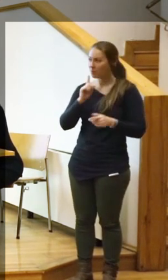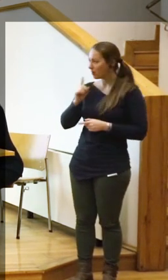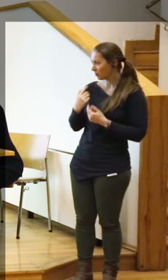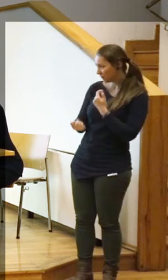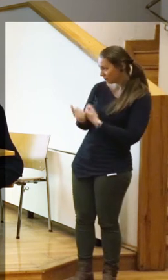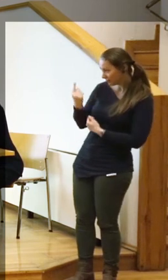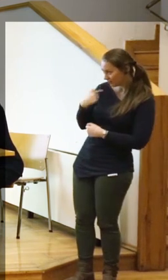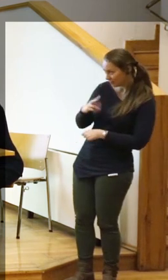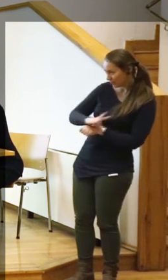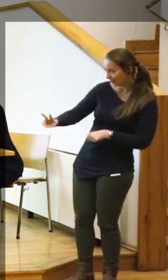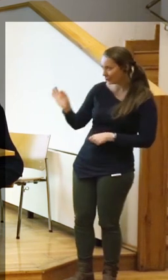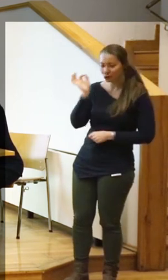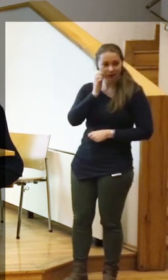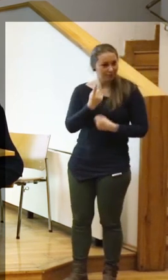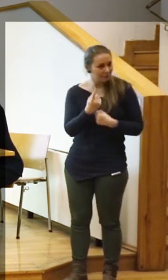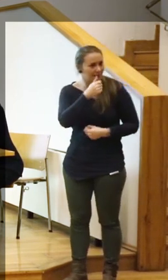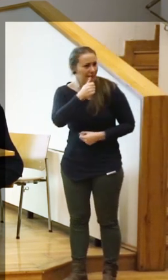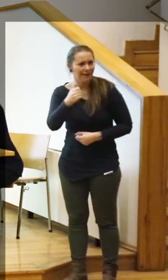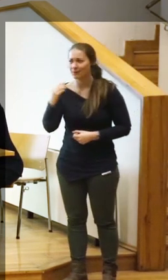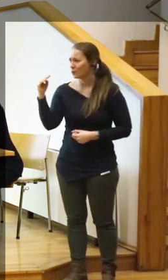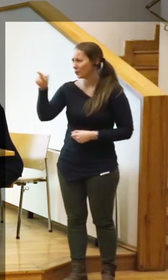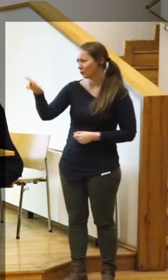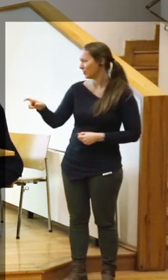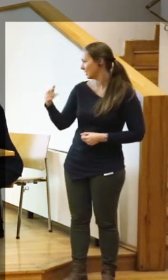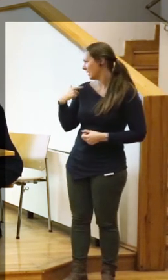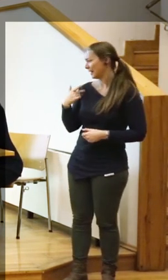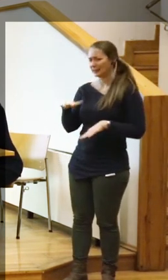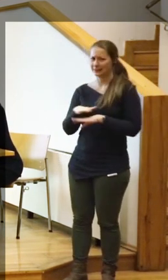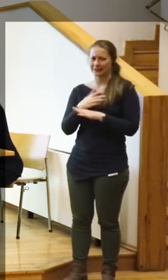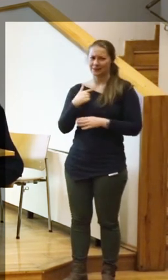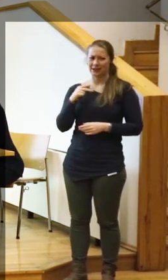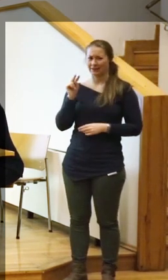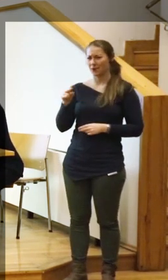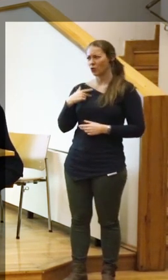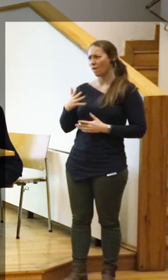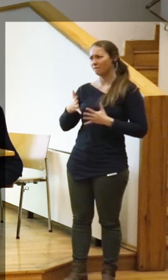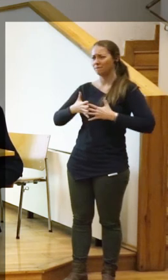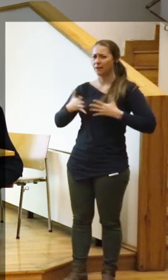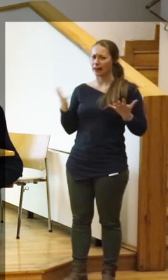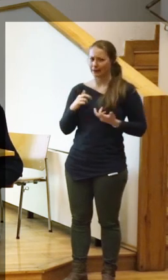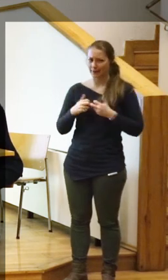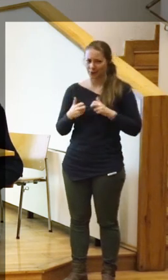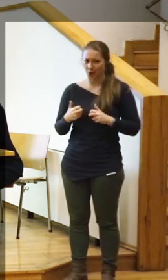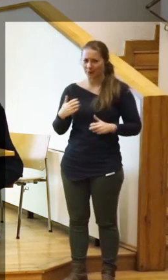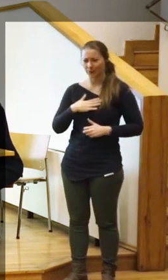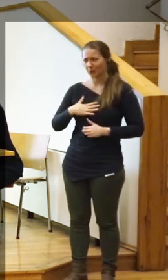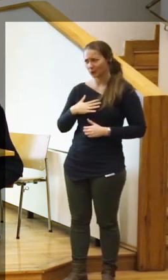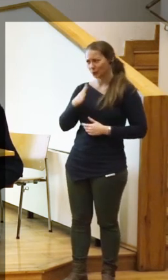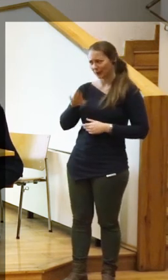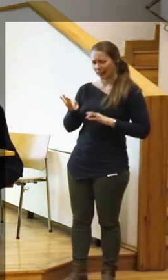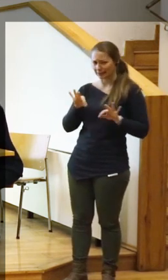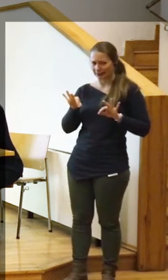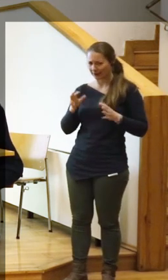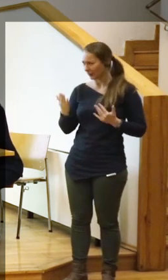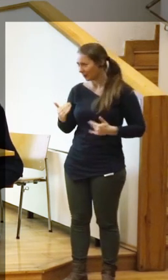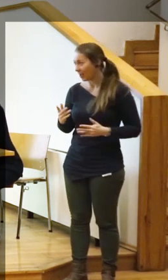ženy a jeden muž, bych jako neviděla úplně až tak hrozně jako zásadní nějaký vyloženě nastavení. Samozřejmě